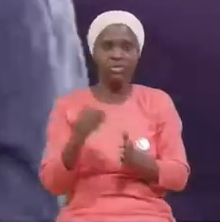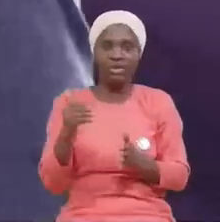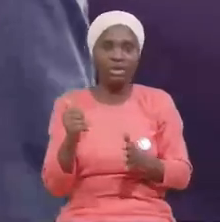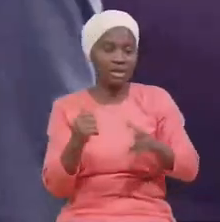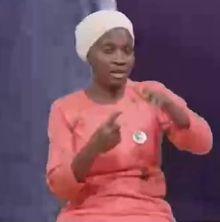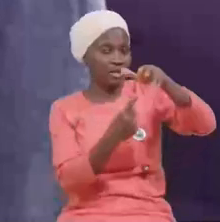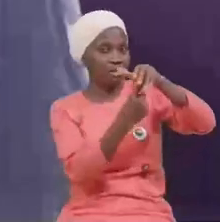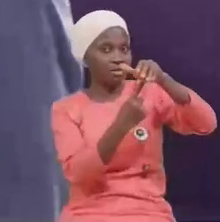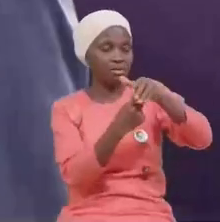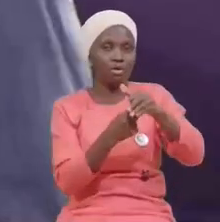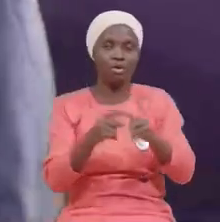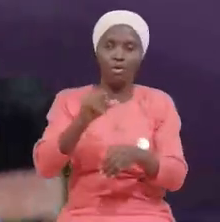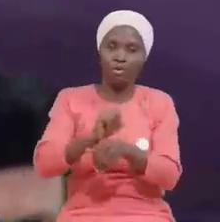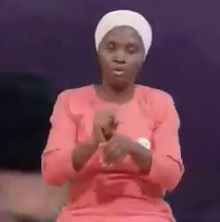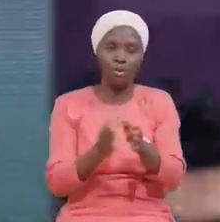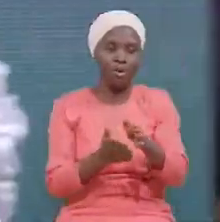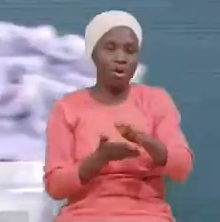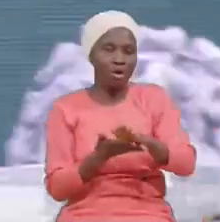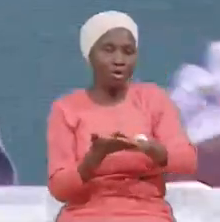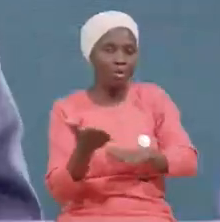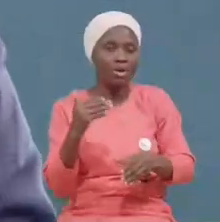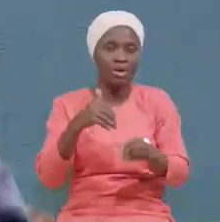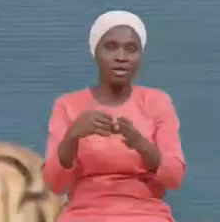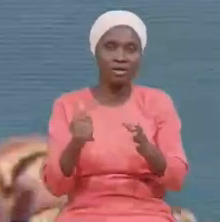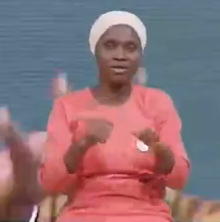Un héros opère dans une nation.